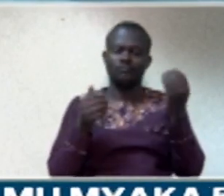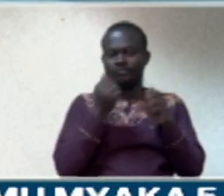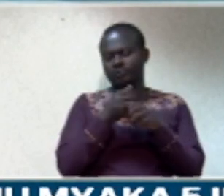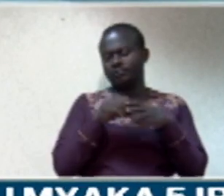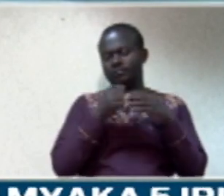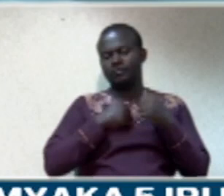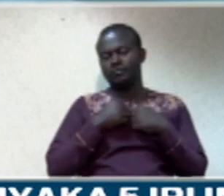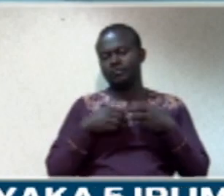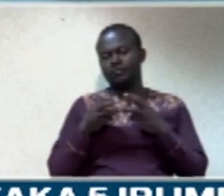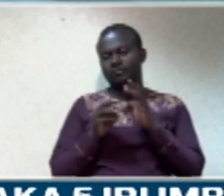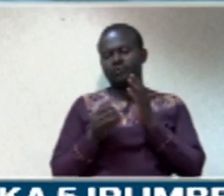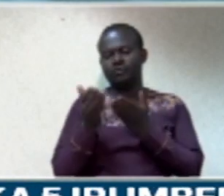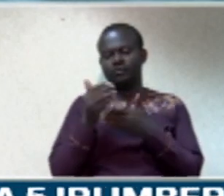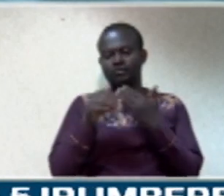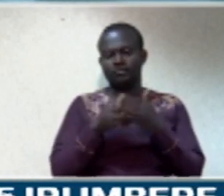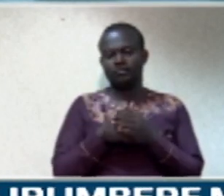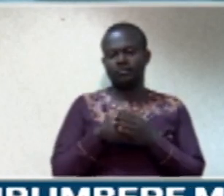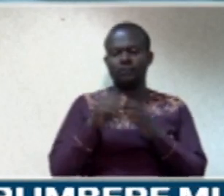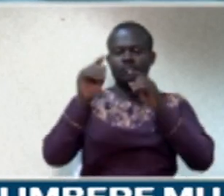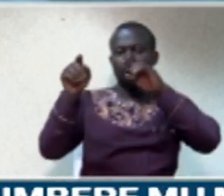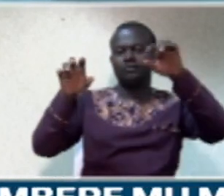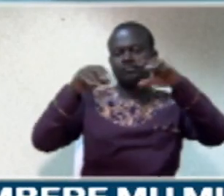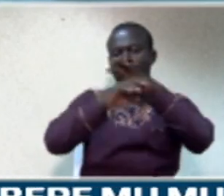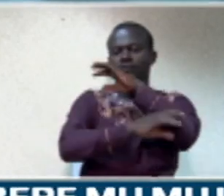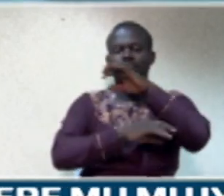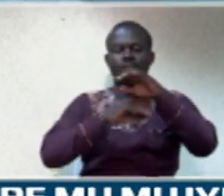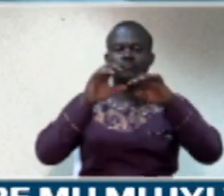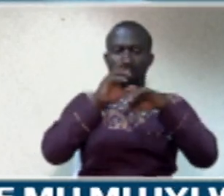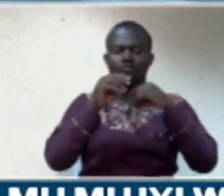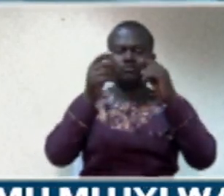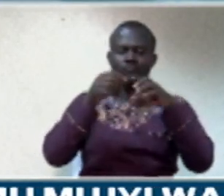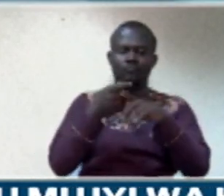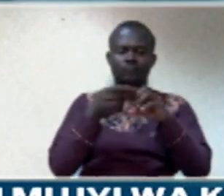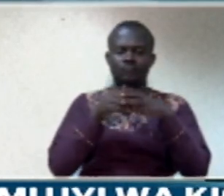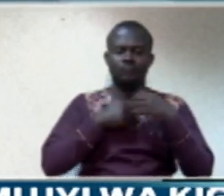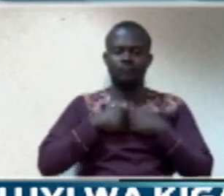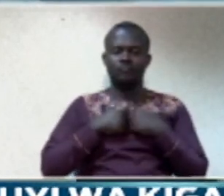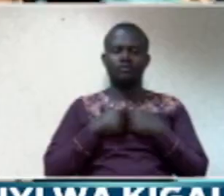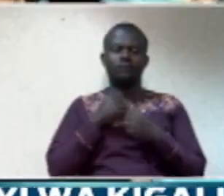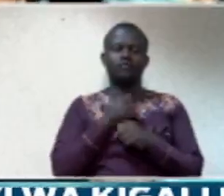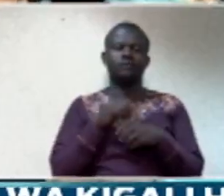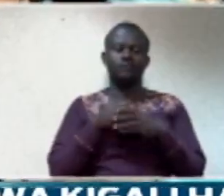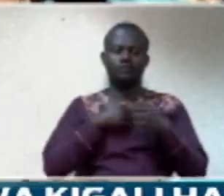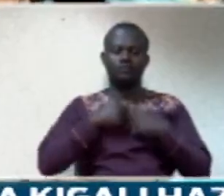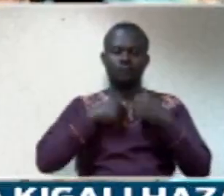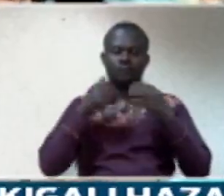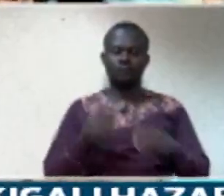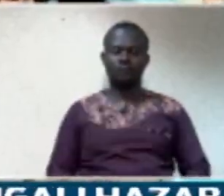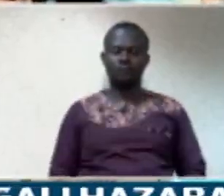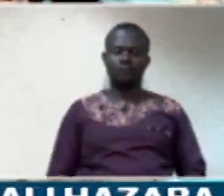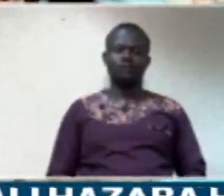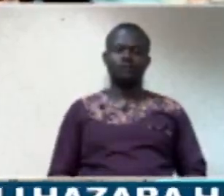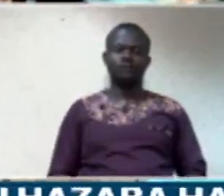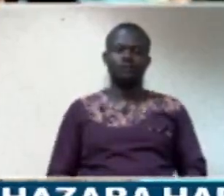mu Rwanda ku buryo serivisi zayo zizagera handi mu bihugu bya Afurika ziturutse mu Rwanda ni ukuvuga Made in Rwanda ku muhanda